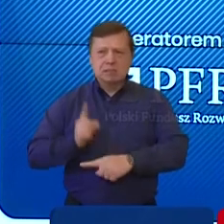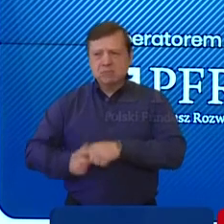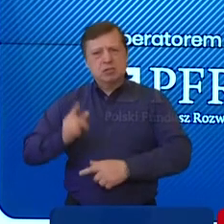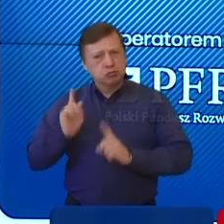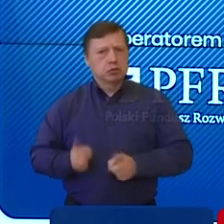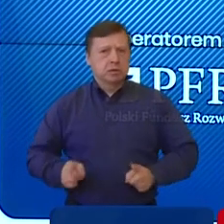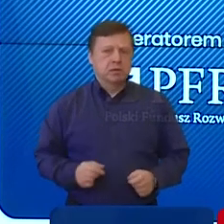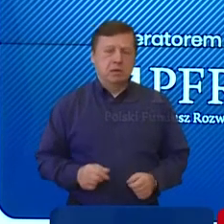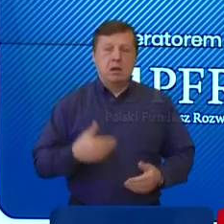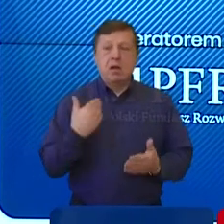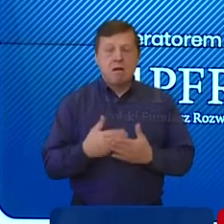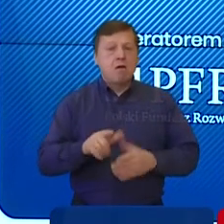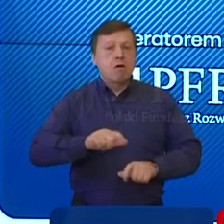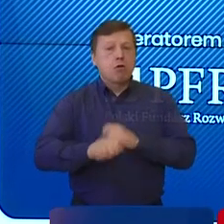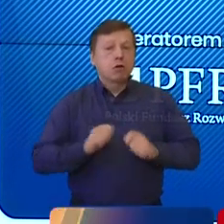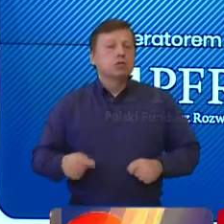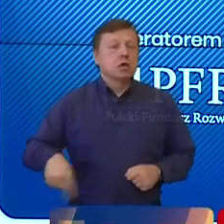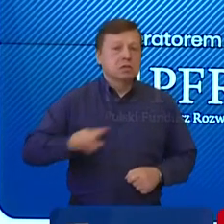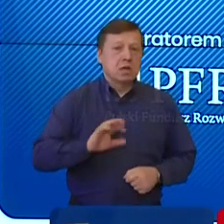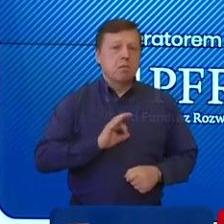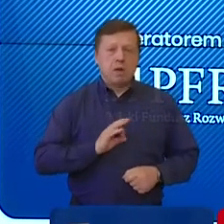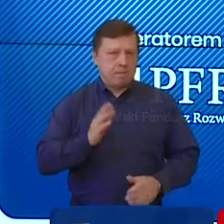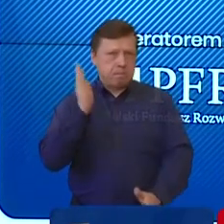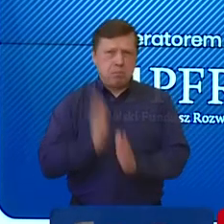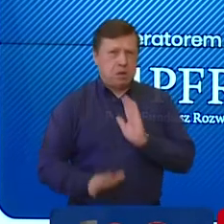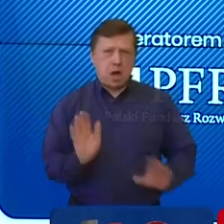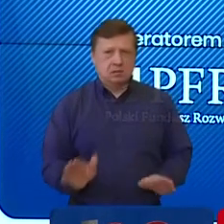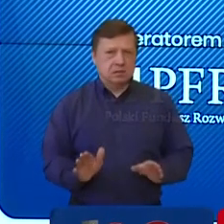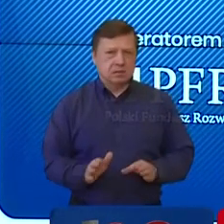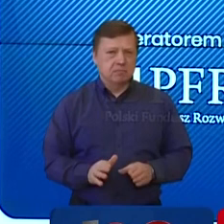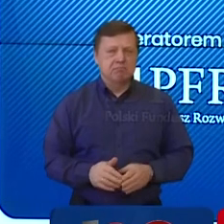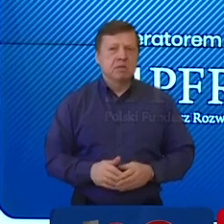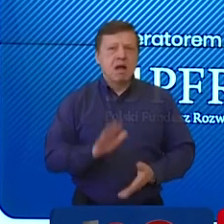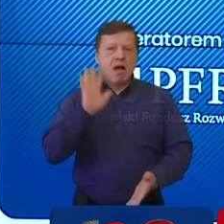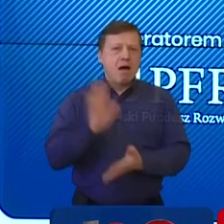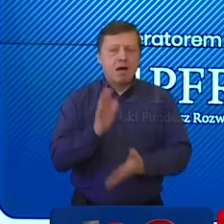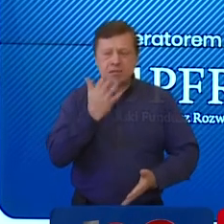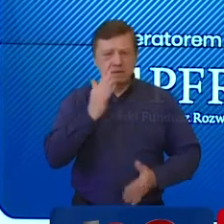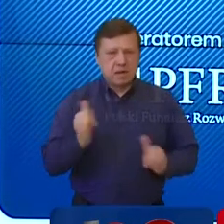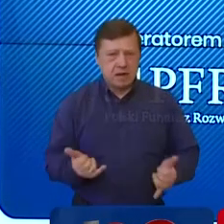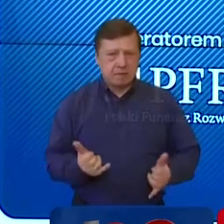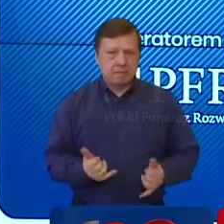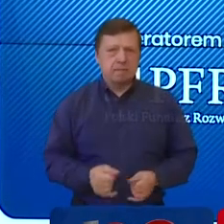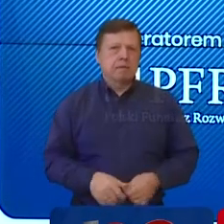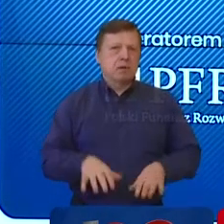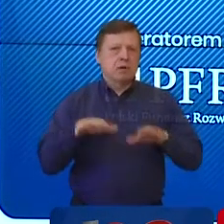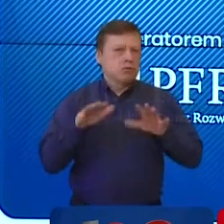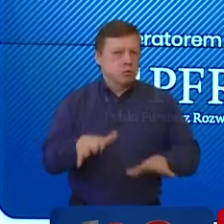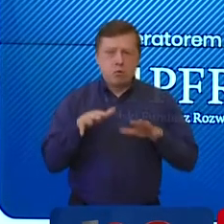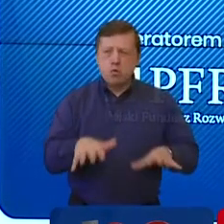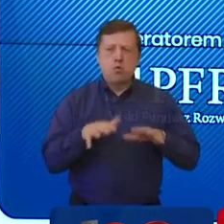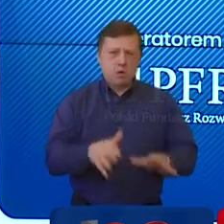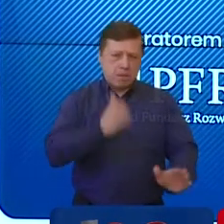rozwiązań. Nasze rozwiązania są bardzo proste. Będą charakteryzowały się bardzo dużą prostotą